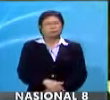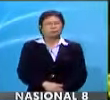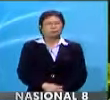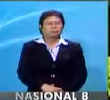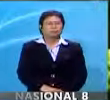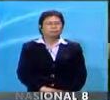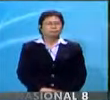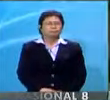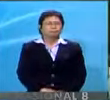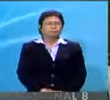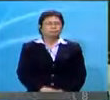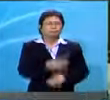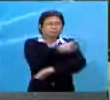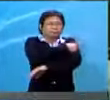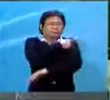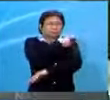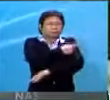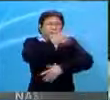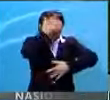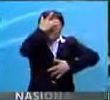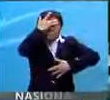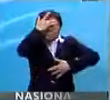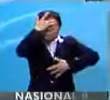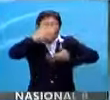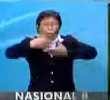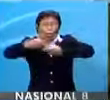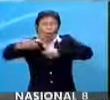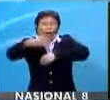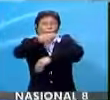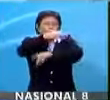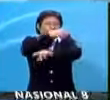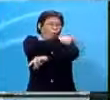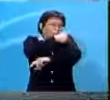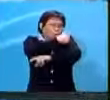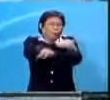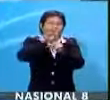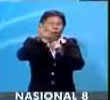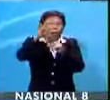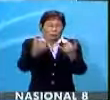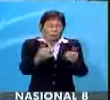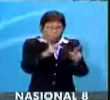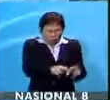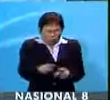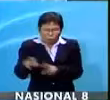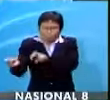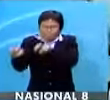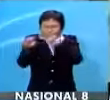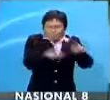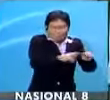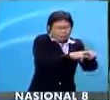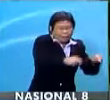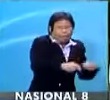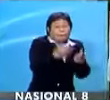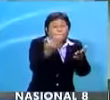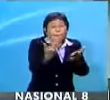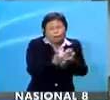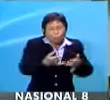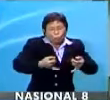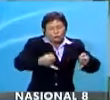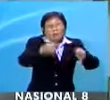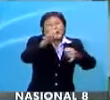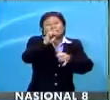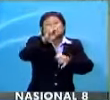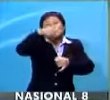Hospital klinik Raw di HP Pulau Pang mis peranang untuk dipah keokasi bahu di